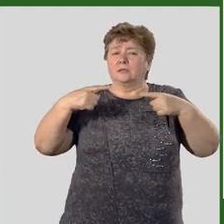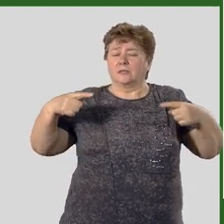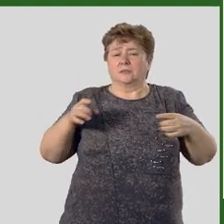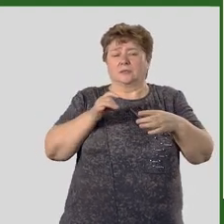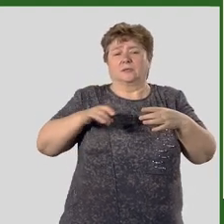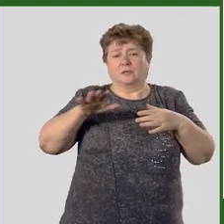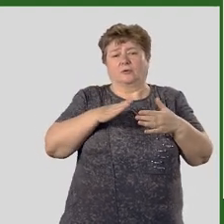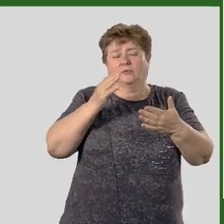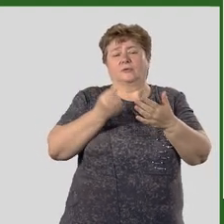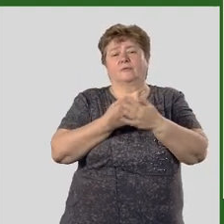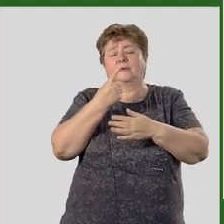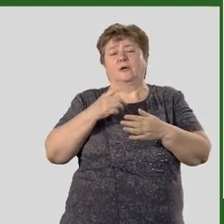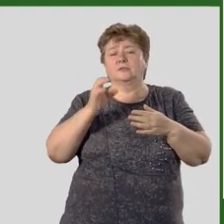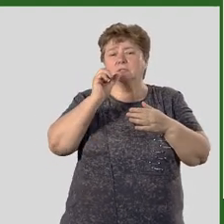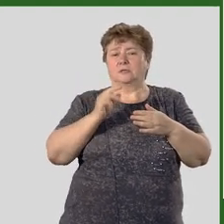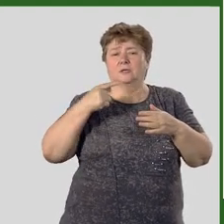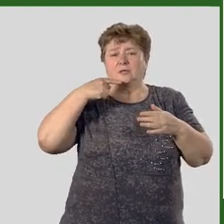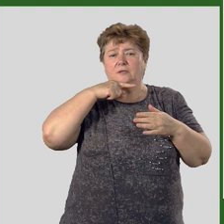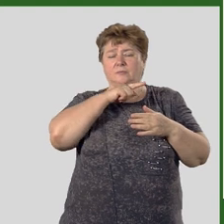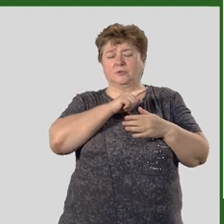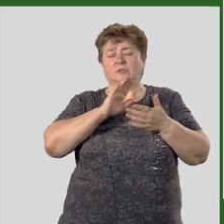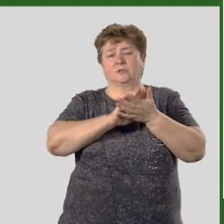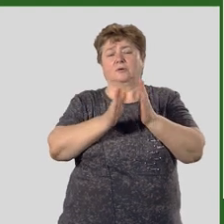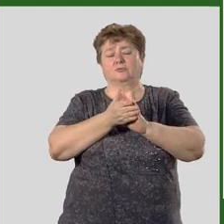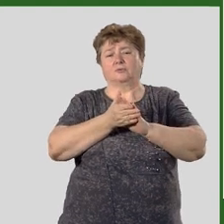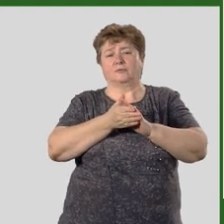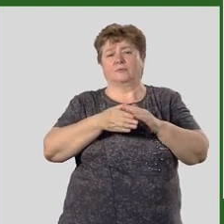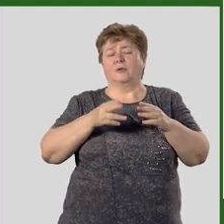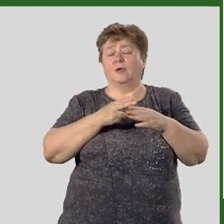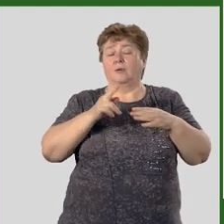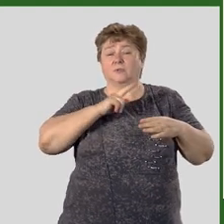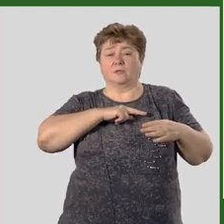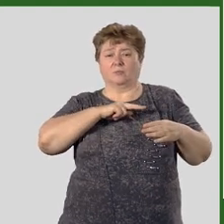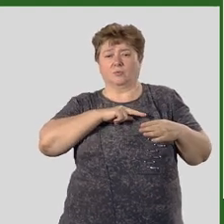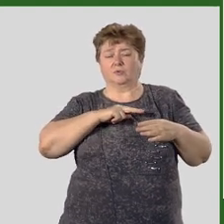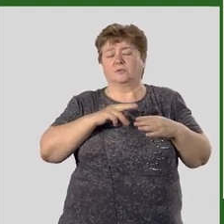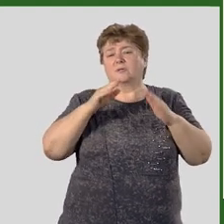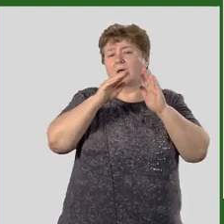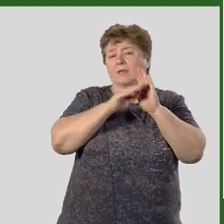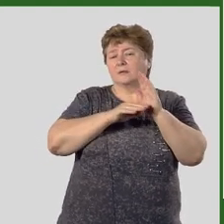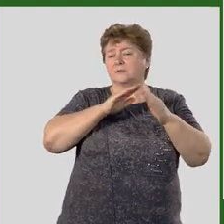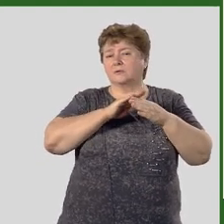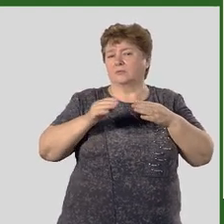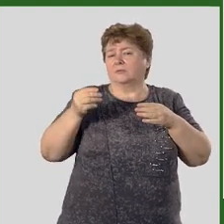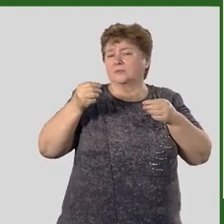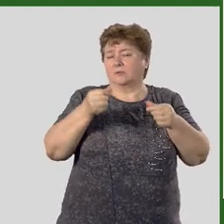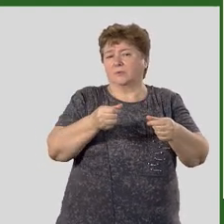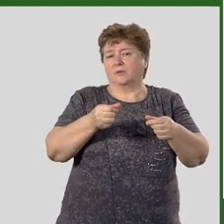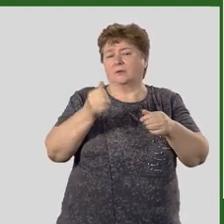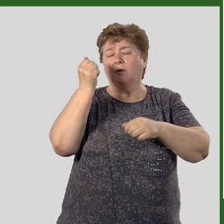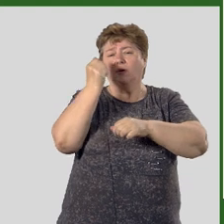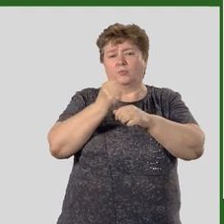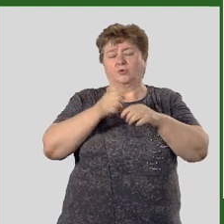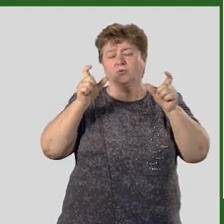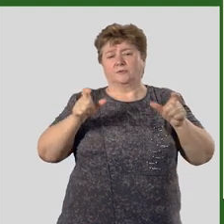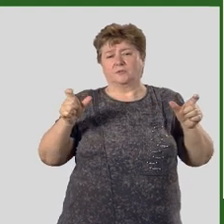регионов также являются социально-экономические условия. Безработица, низкий уровень заработной платы у